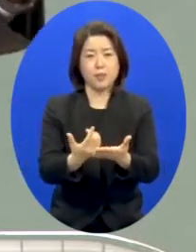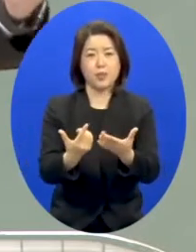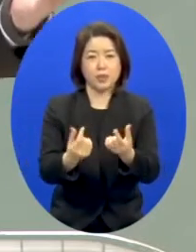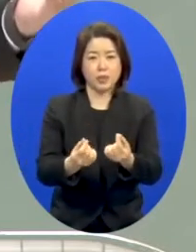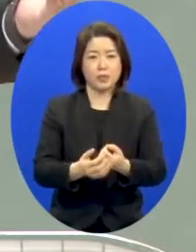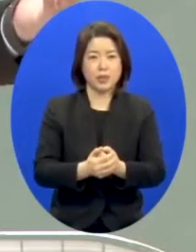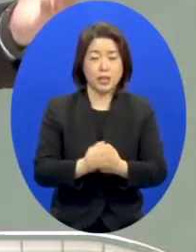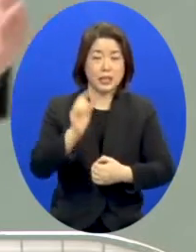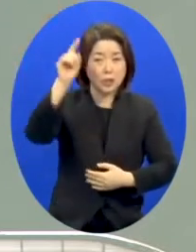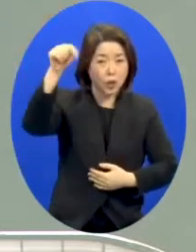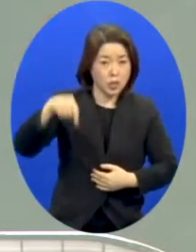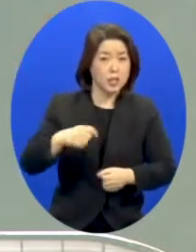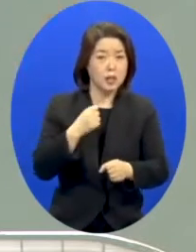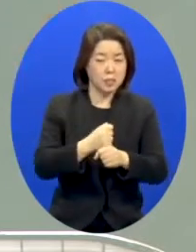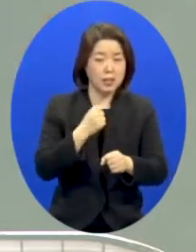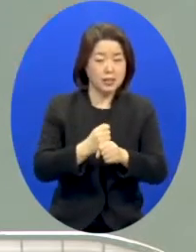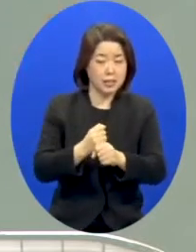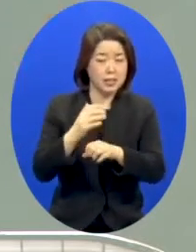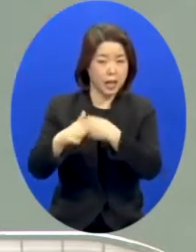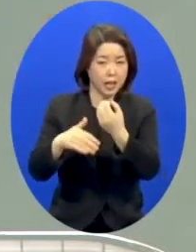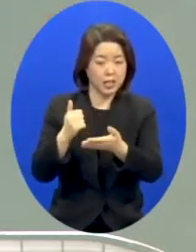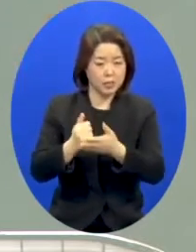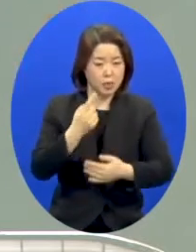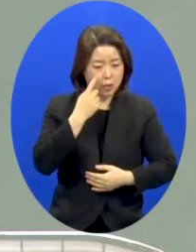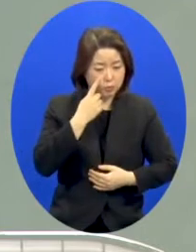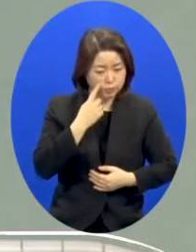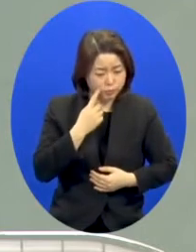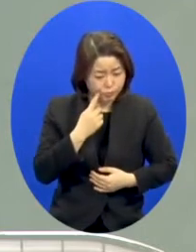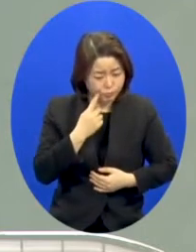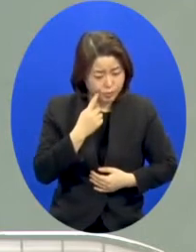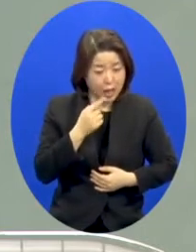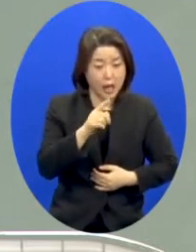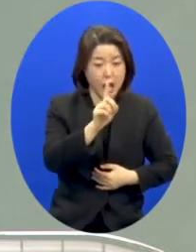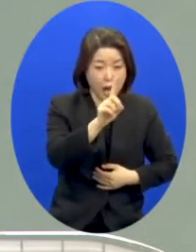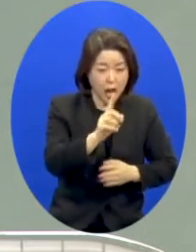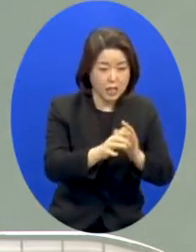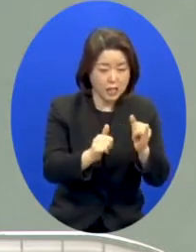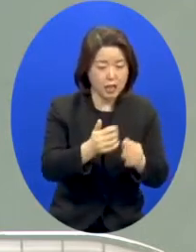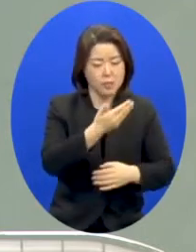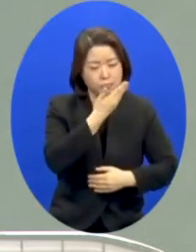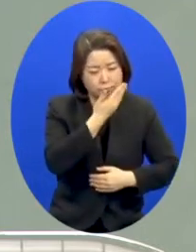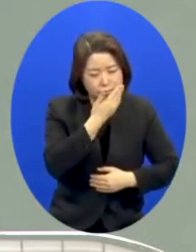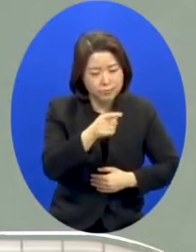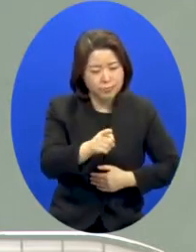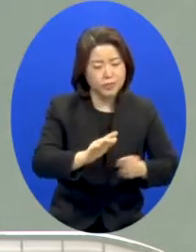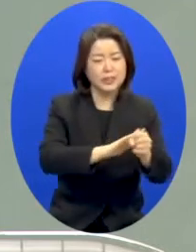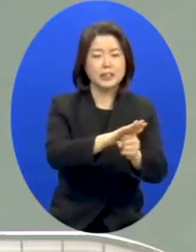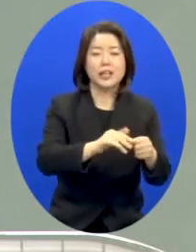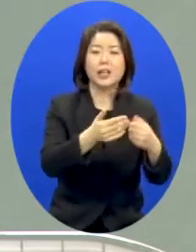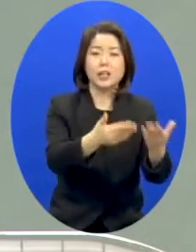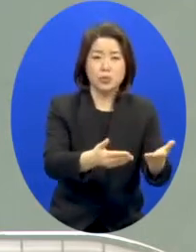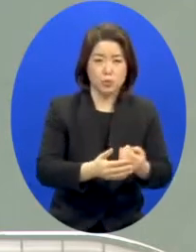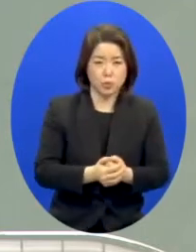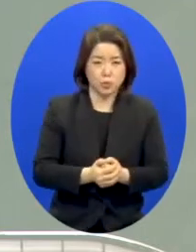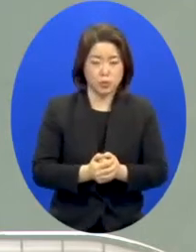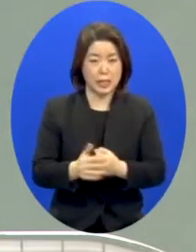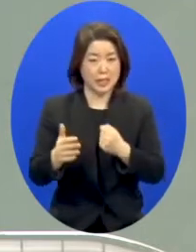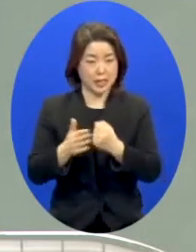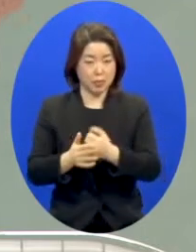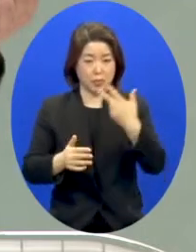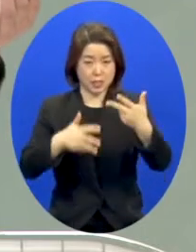천지를 지으신 하나님이 불쌍한 한 사람을 아끼시고 사랑하시는 다고 그래서 7절에